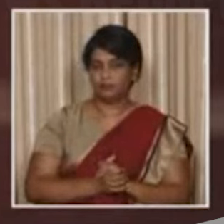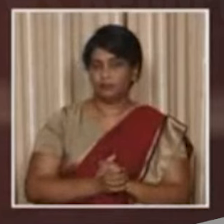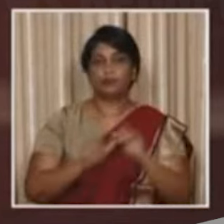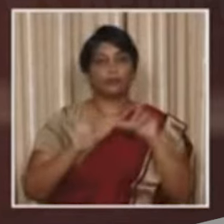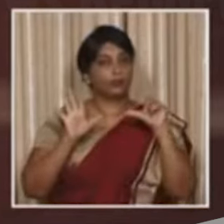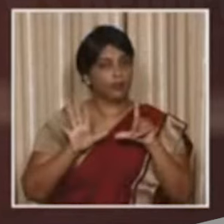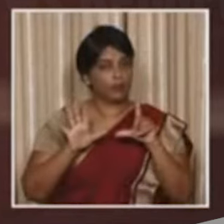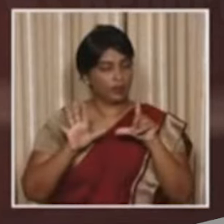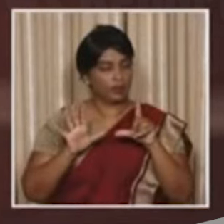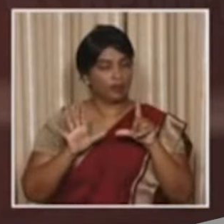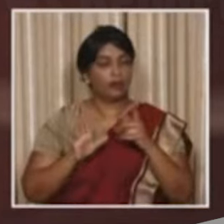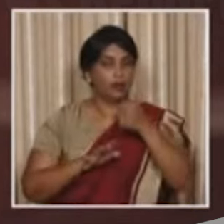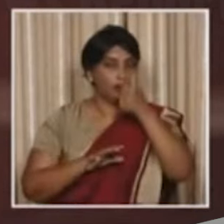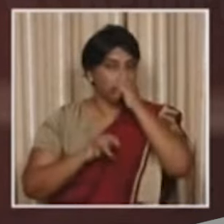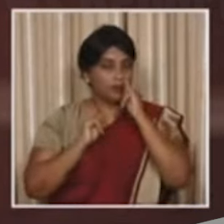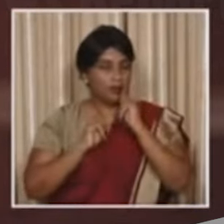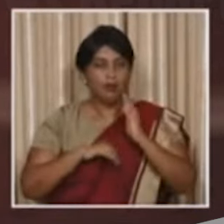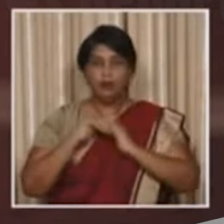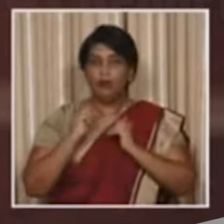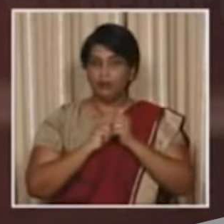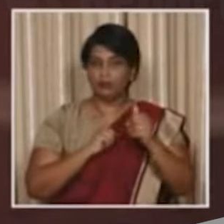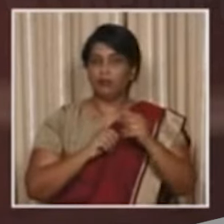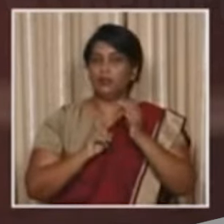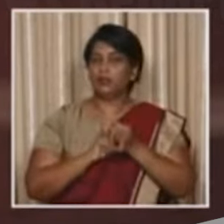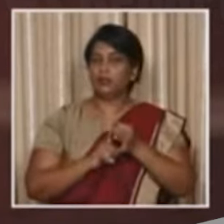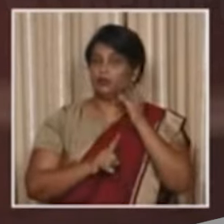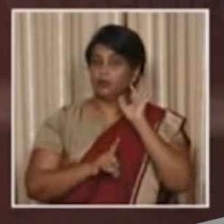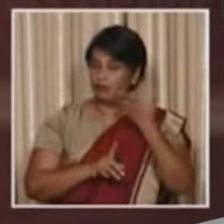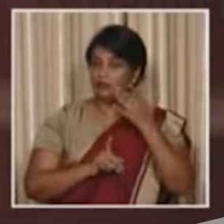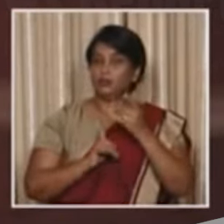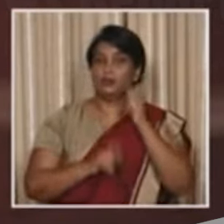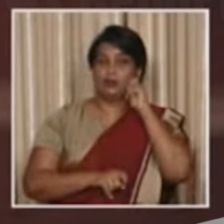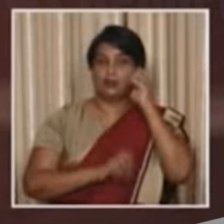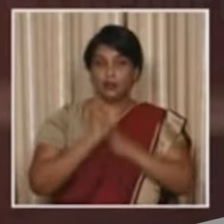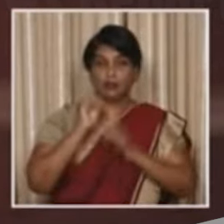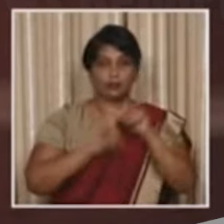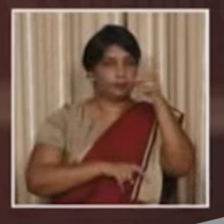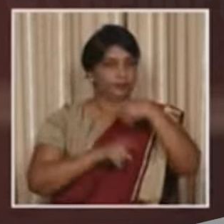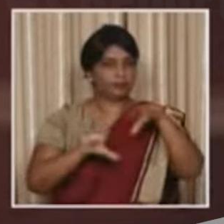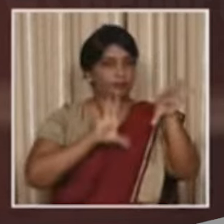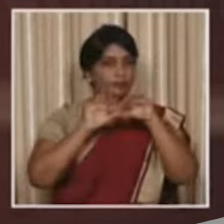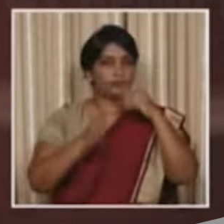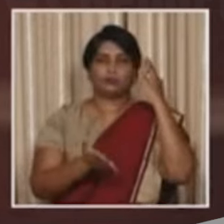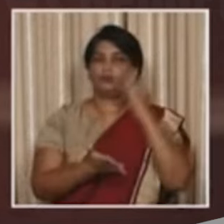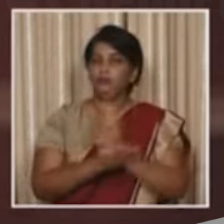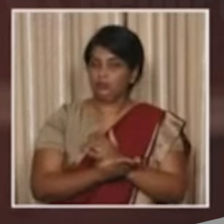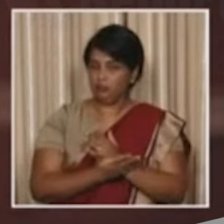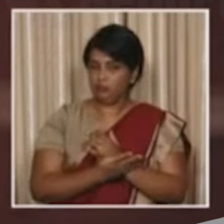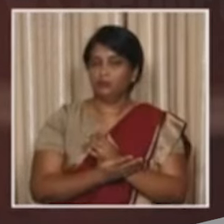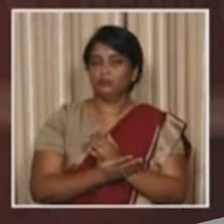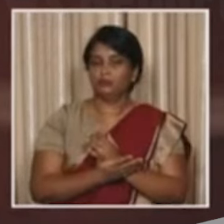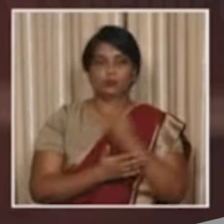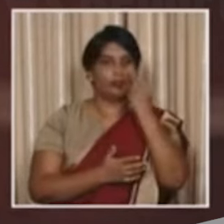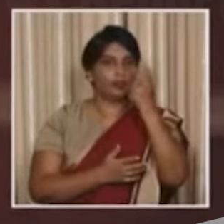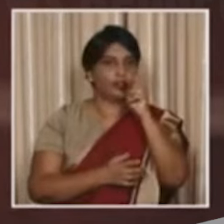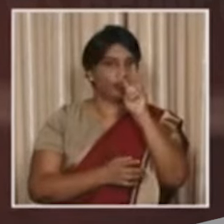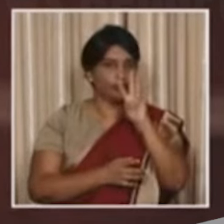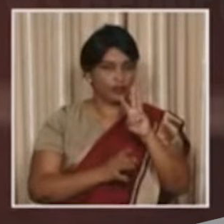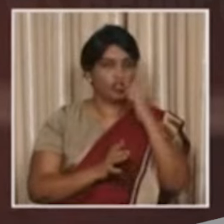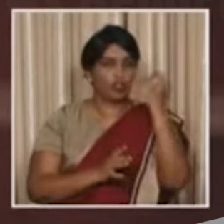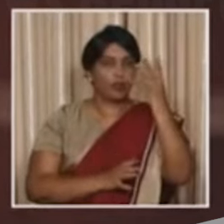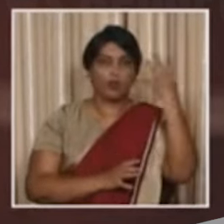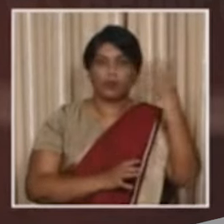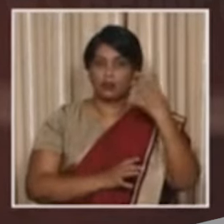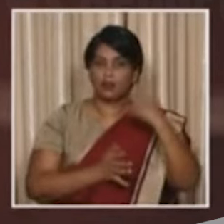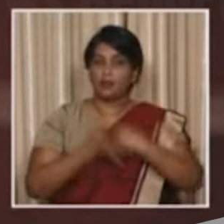හත දූෂිත ක්‍රියාමාර්ග තුලින් ජනාධිපතිවරු සහ මහජන නියෝජිතයන් පත්කිරීම වැළැක්වීමට 2023 අංක 4